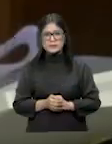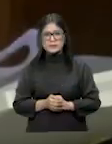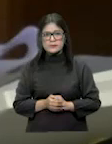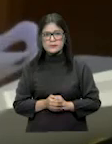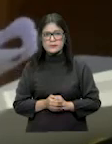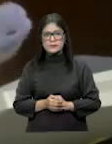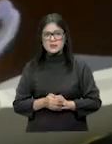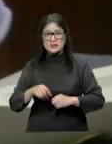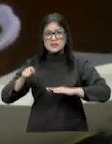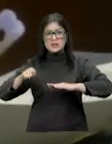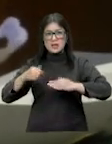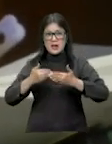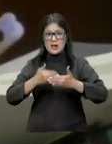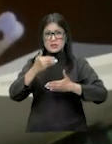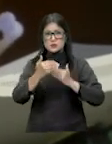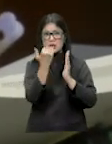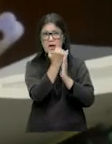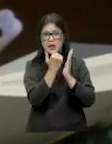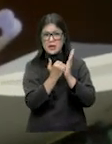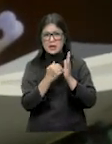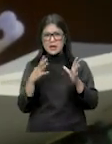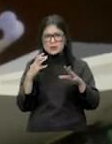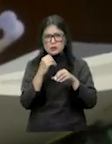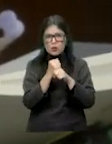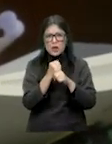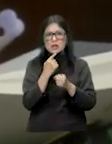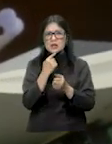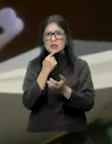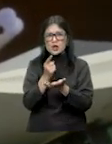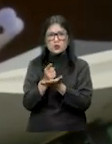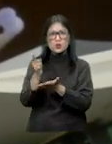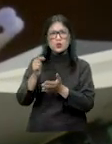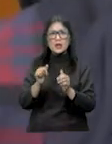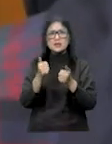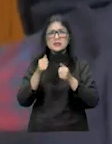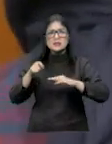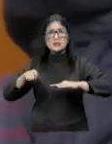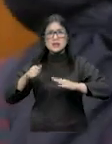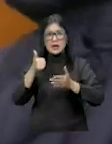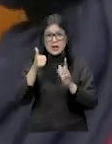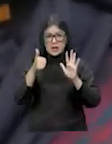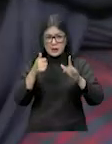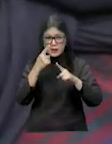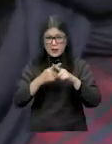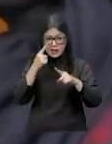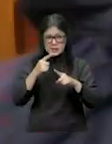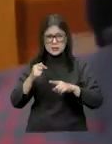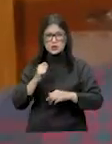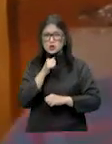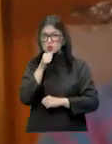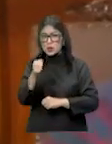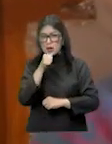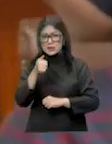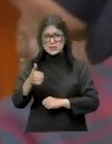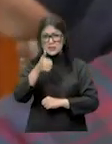Sidang lanjutan hari ini digelar dengan agenda kesimpulan dari runtutan hasil sidang selama 6 kali. Dalam sidang, jurnalis